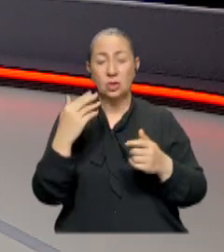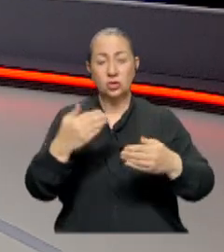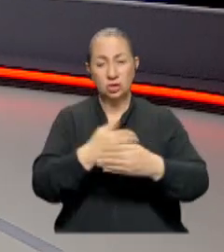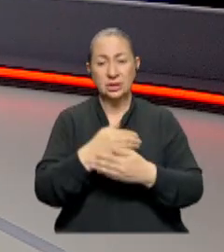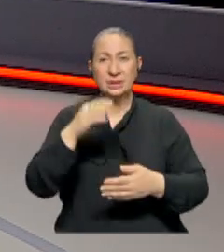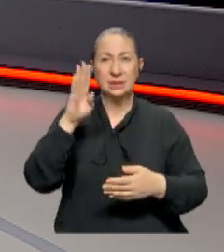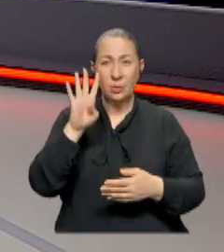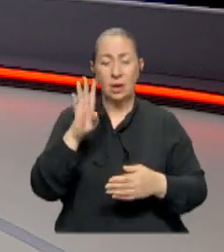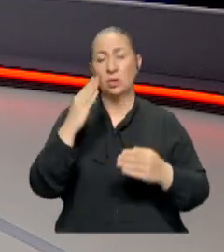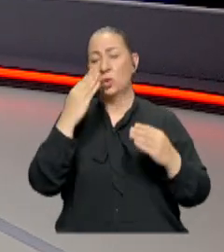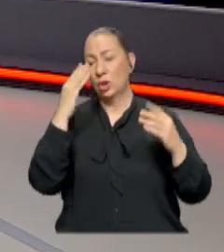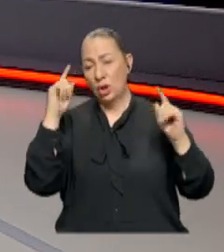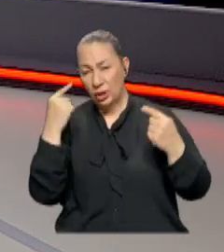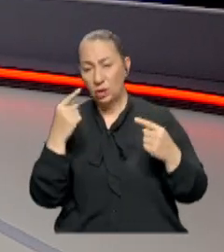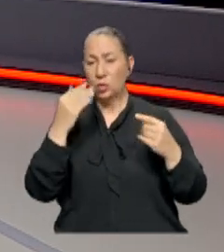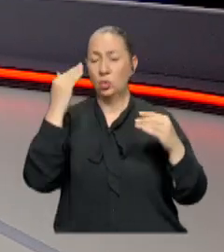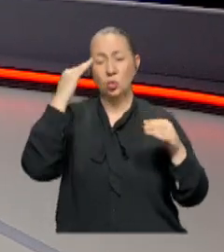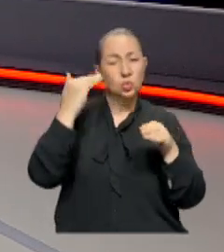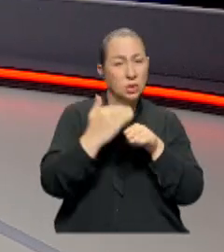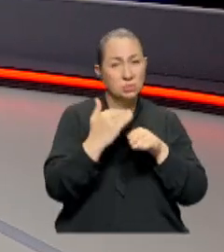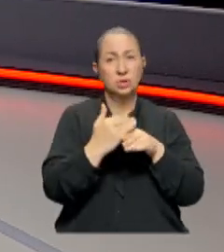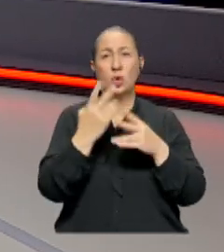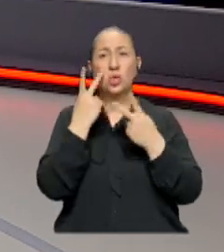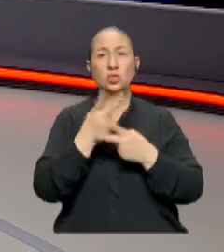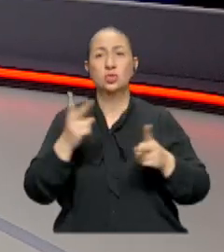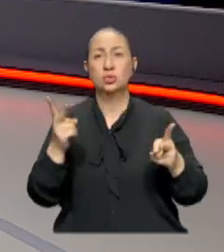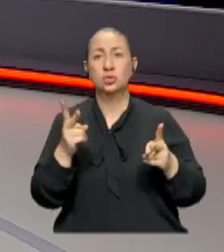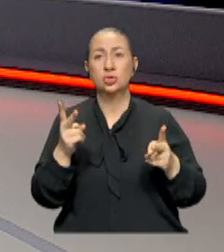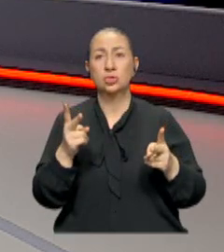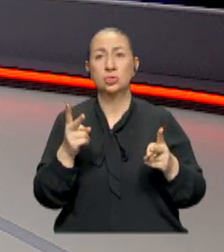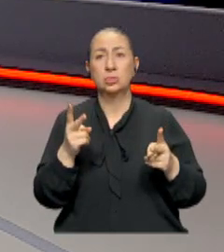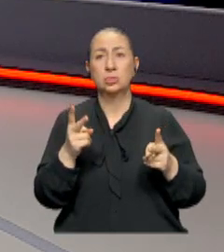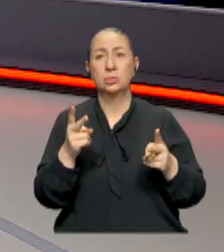kucaklayıcı, demokrat, liyakat sahibi, uzlaşmacı, özgürlükçü.